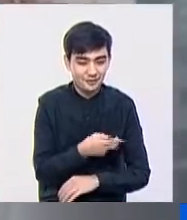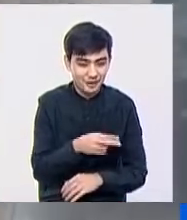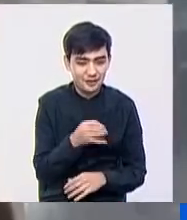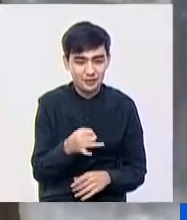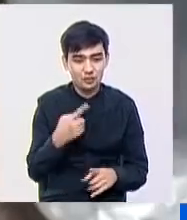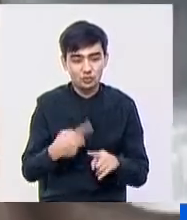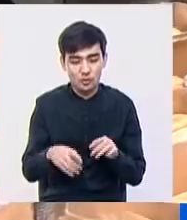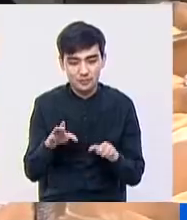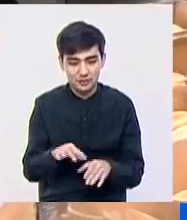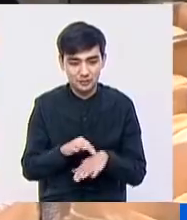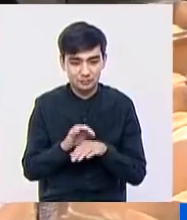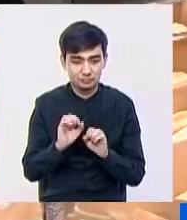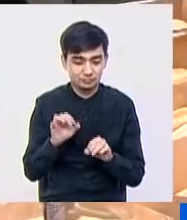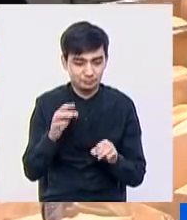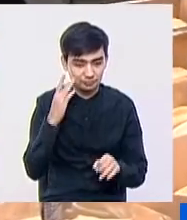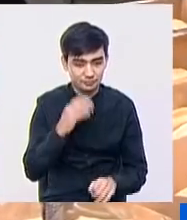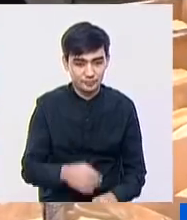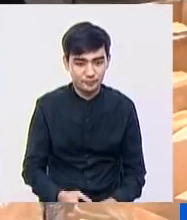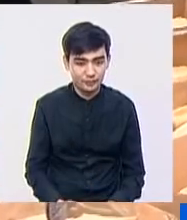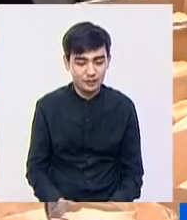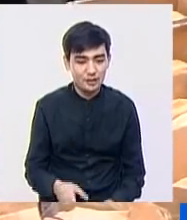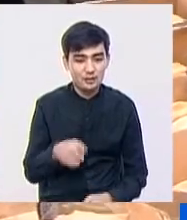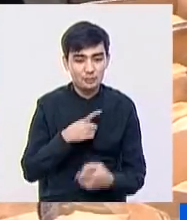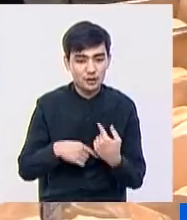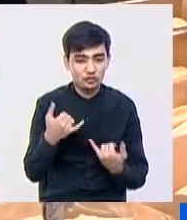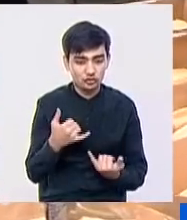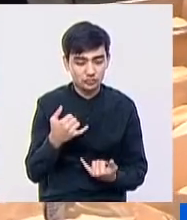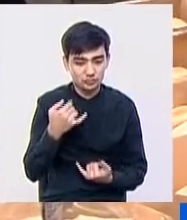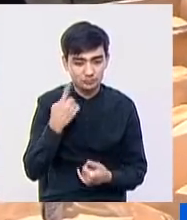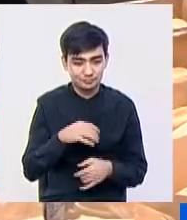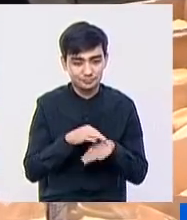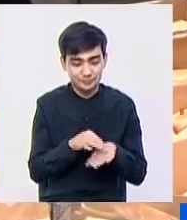другие медучреждения. Мы организовываем